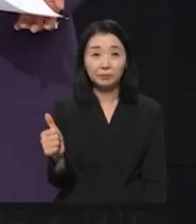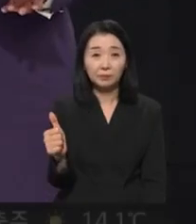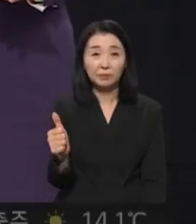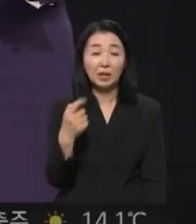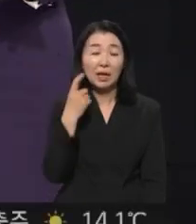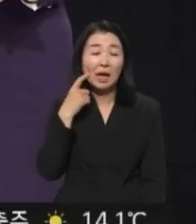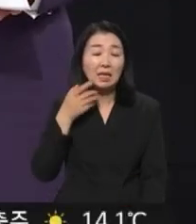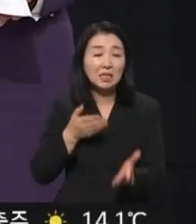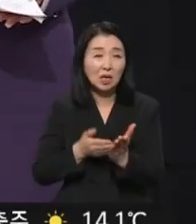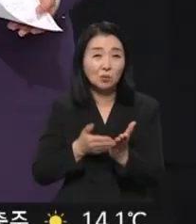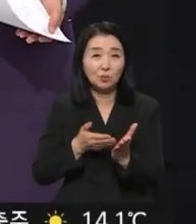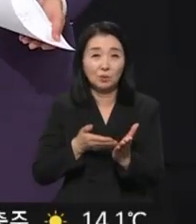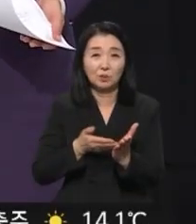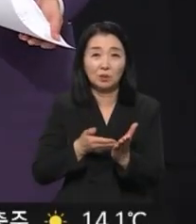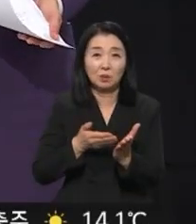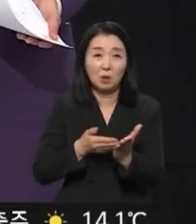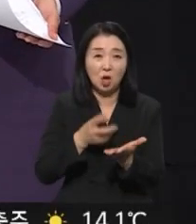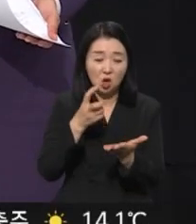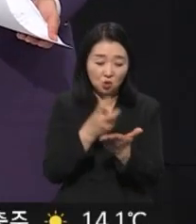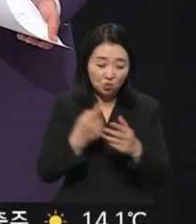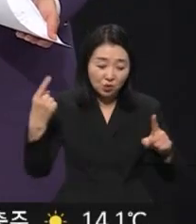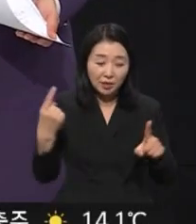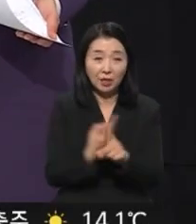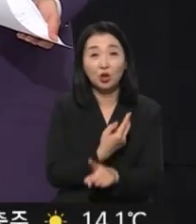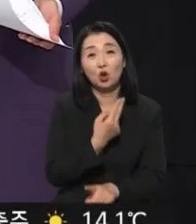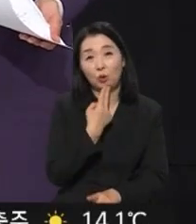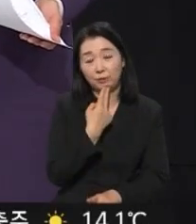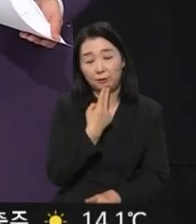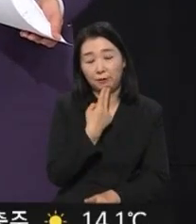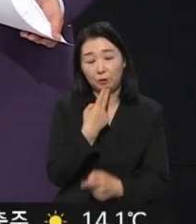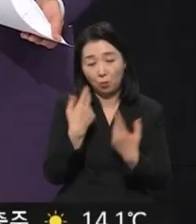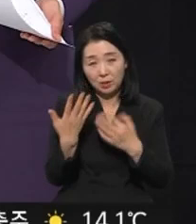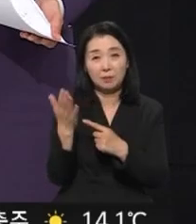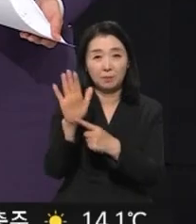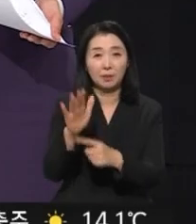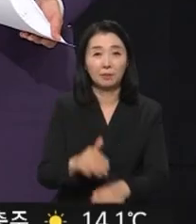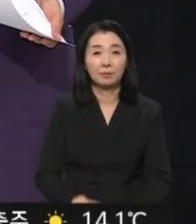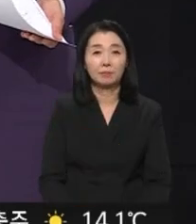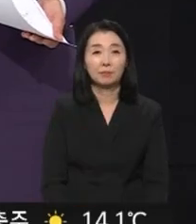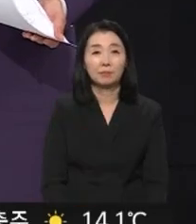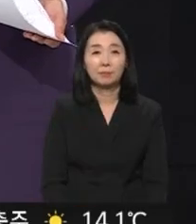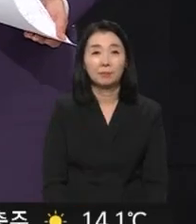비대위원장은 가짜뉴스라면서 룰 개정은 없을 거라고 일축했습니다.